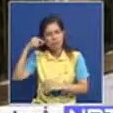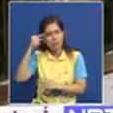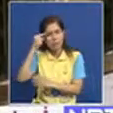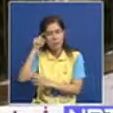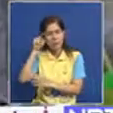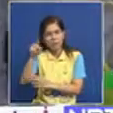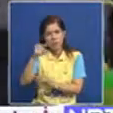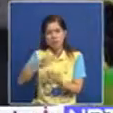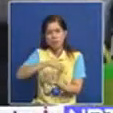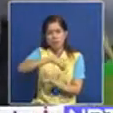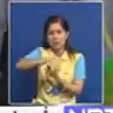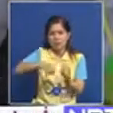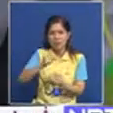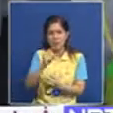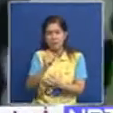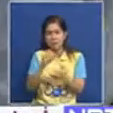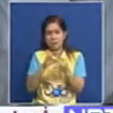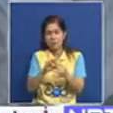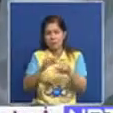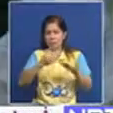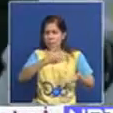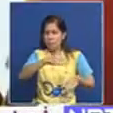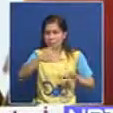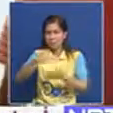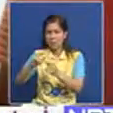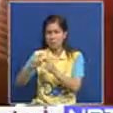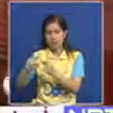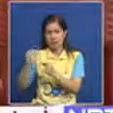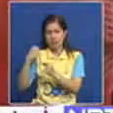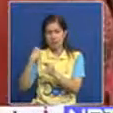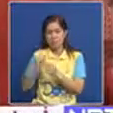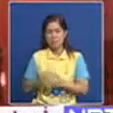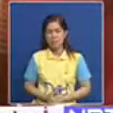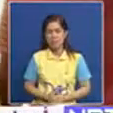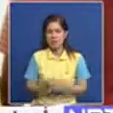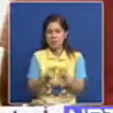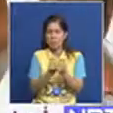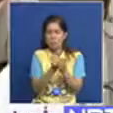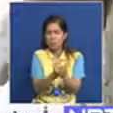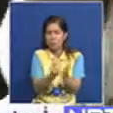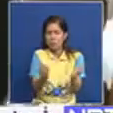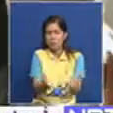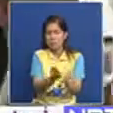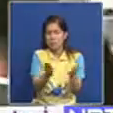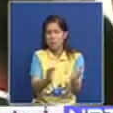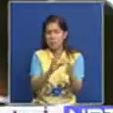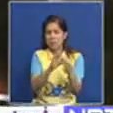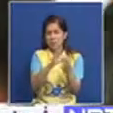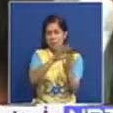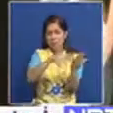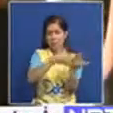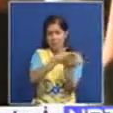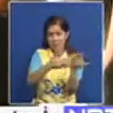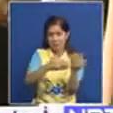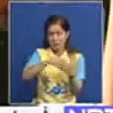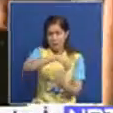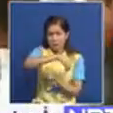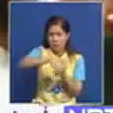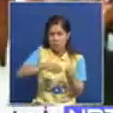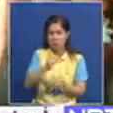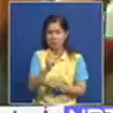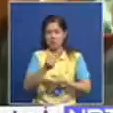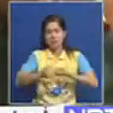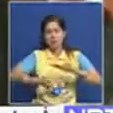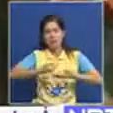บาลชุดเดิมได้รับเลือกให้อยู่ต่อนั้นก็จะส่งผลดีนักลงทุนในแง่ของความชัดเจนในเรื่องของนโยบายเศรษฐกิจการค้าและการลงทุ